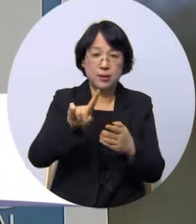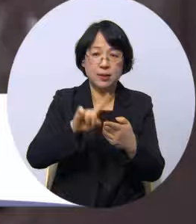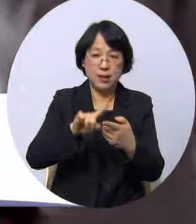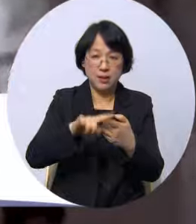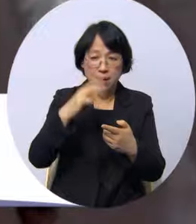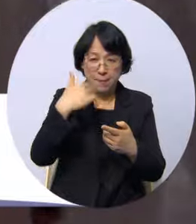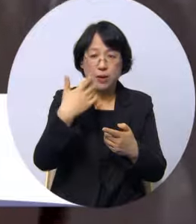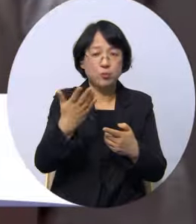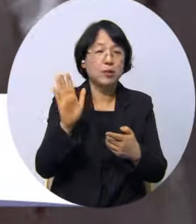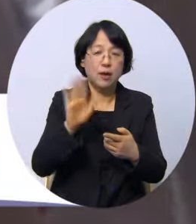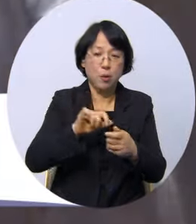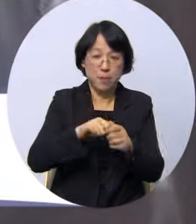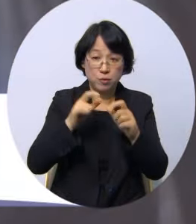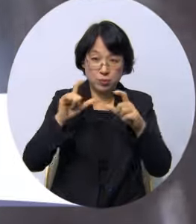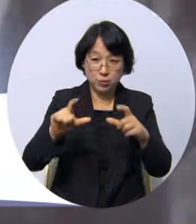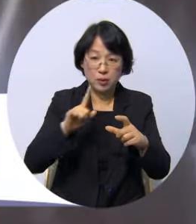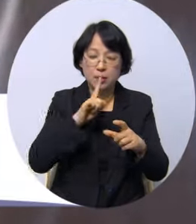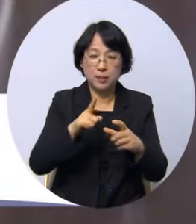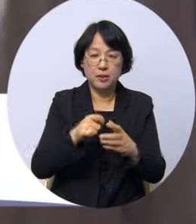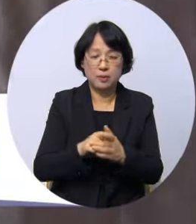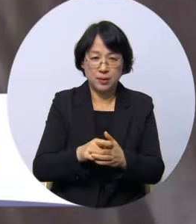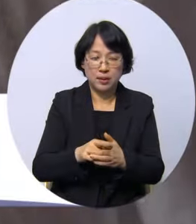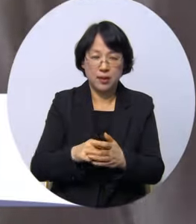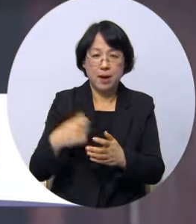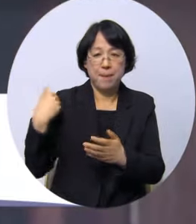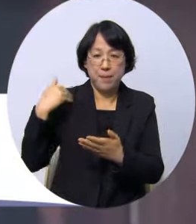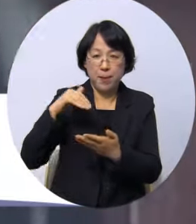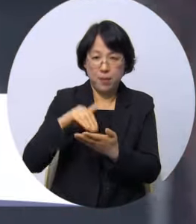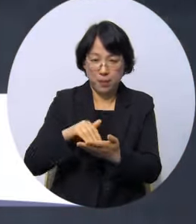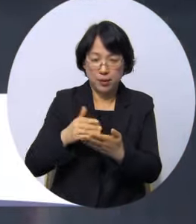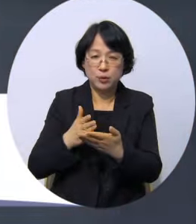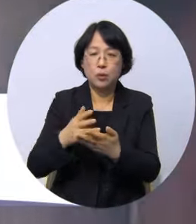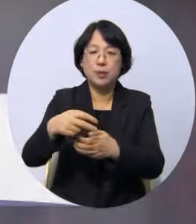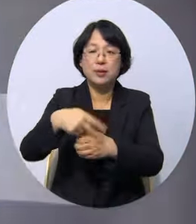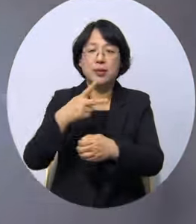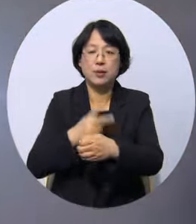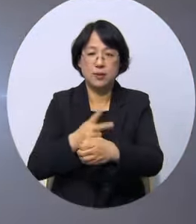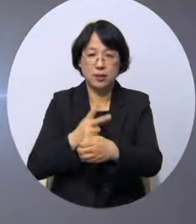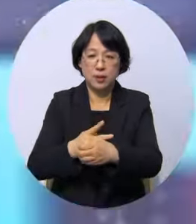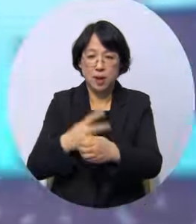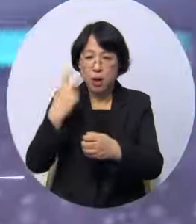정부는 병원에 남은 전공의를 보호하기 위해 전공이 보호 신고센터를